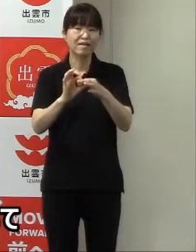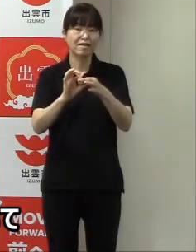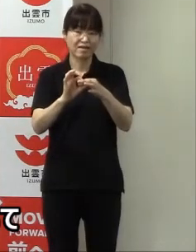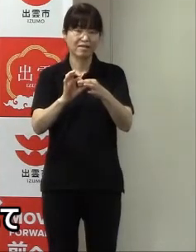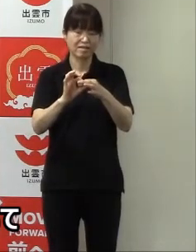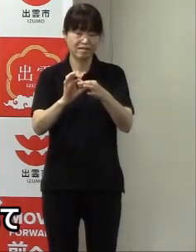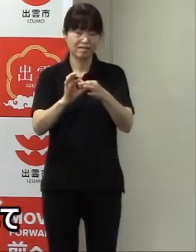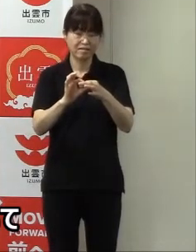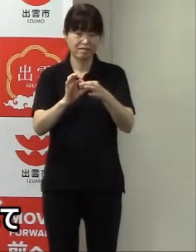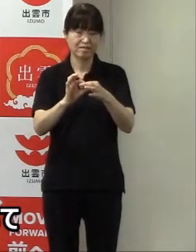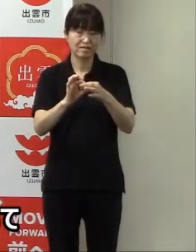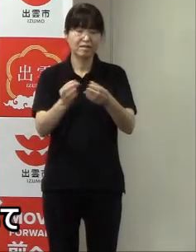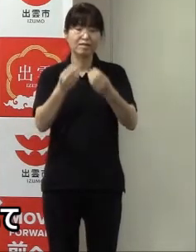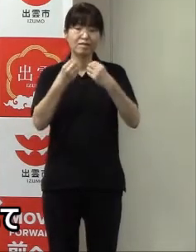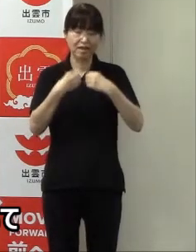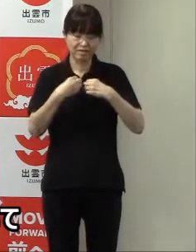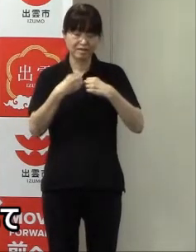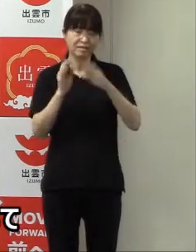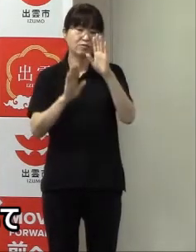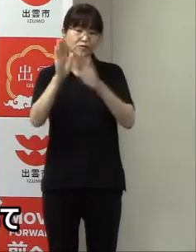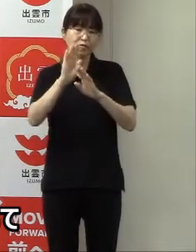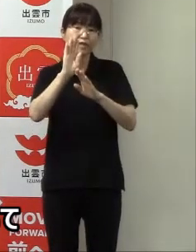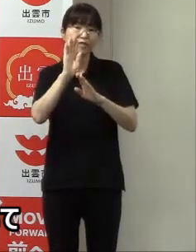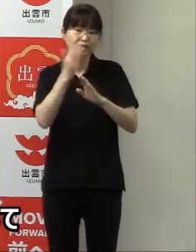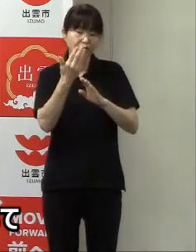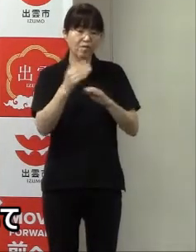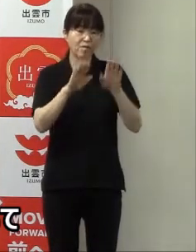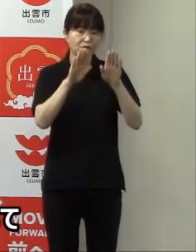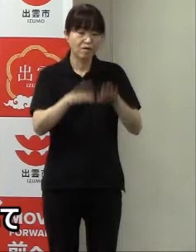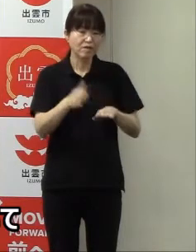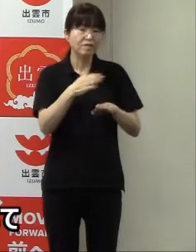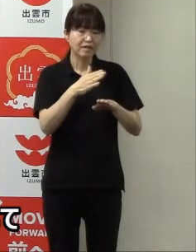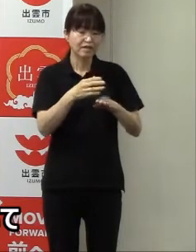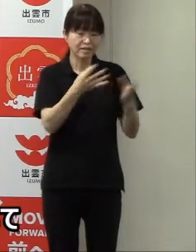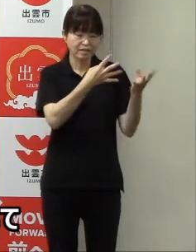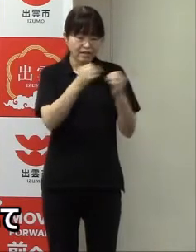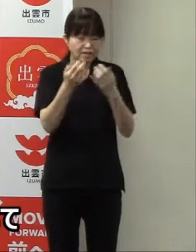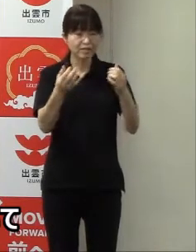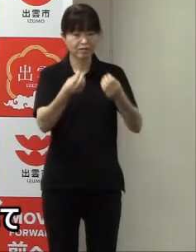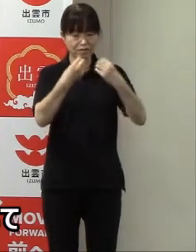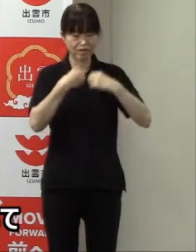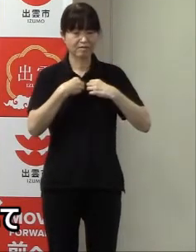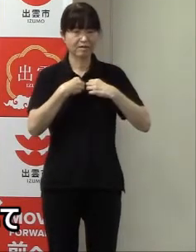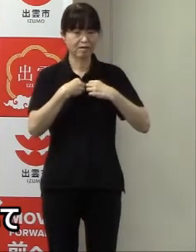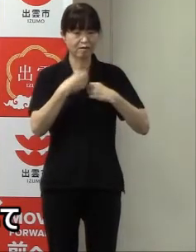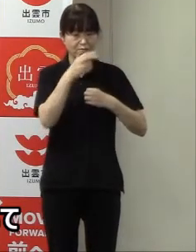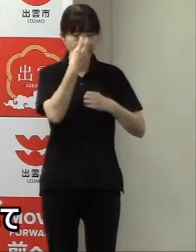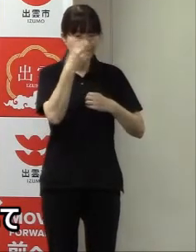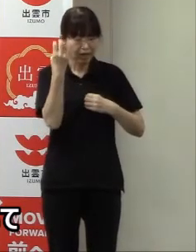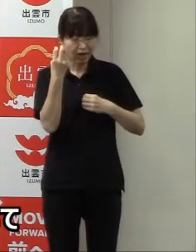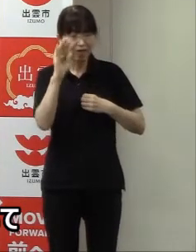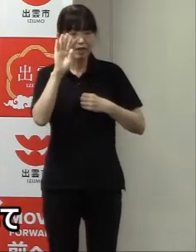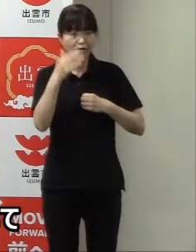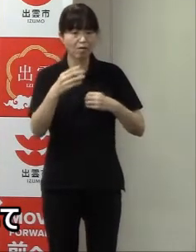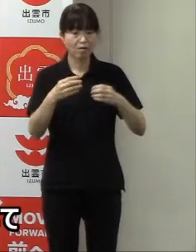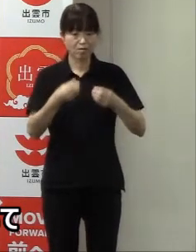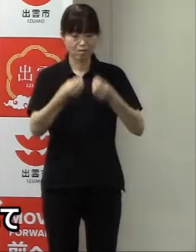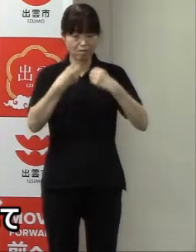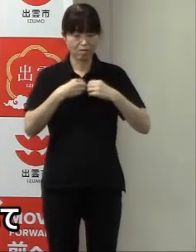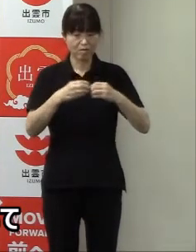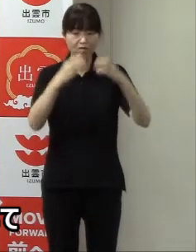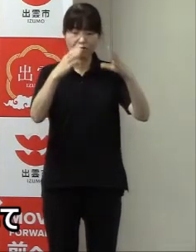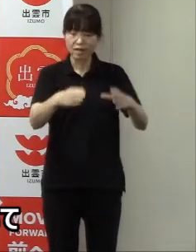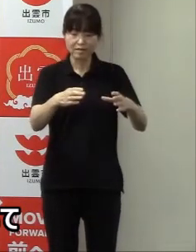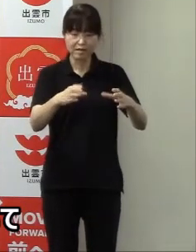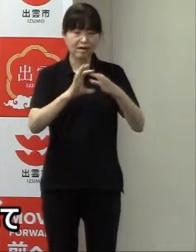感染状況があったと思いますけれども、連日これで多くの方が感染していますが、あまりクラスターということについての発表はない。これは